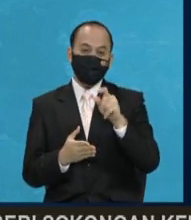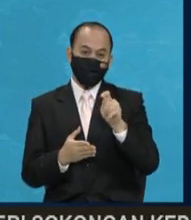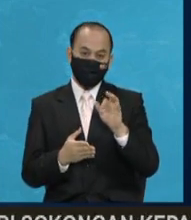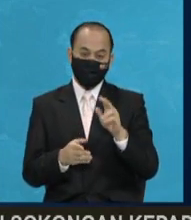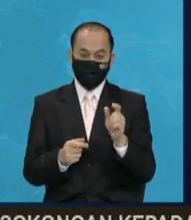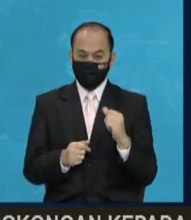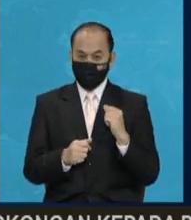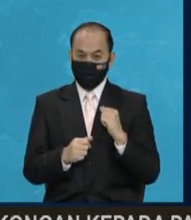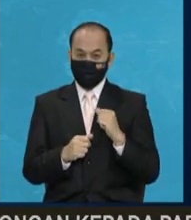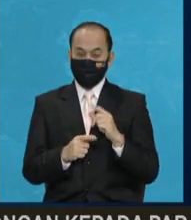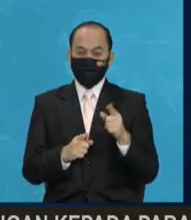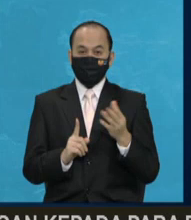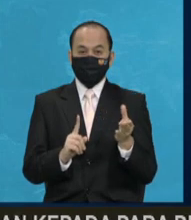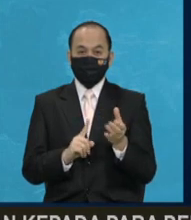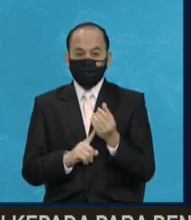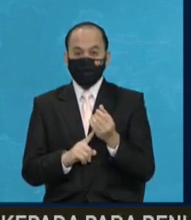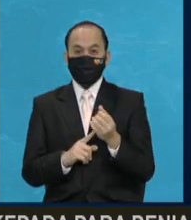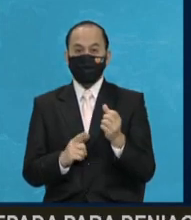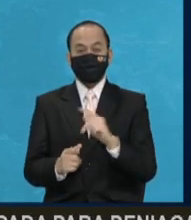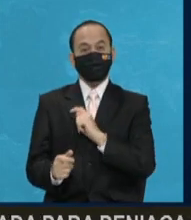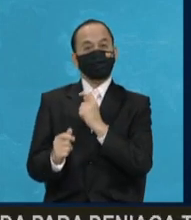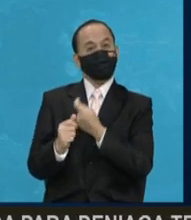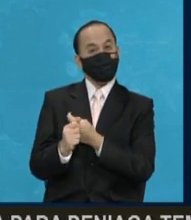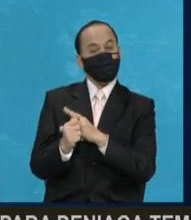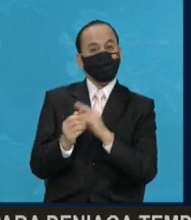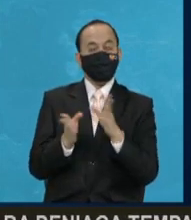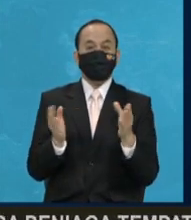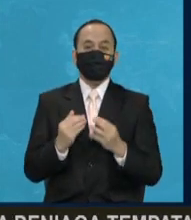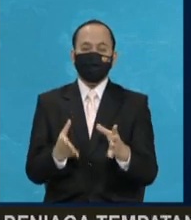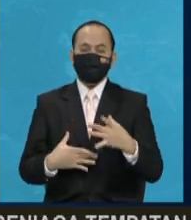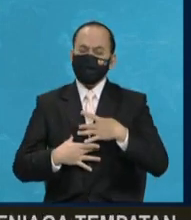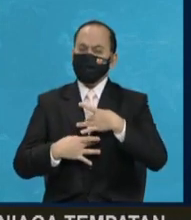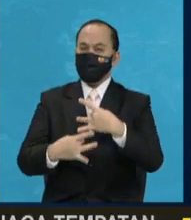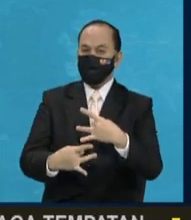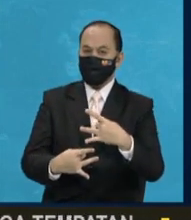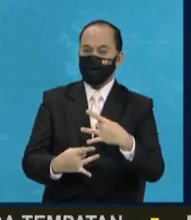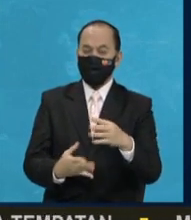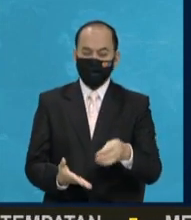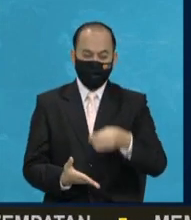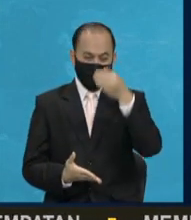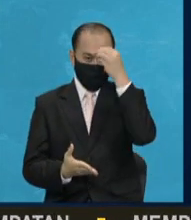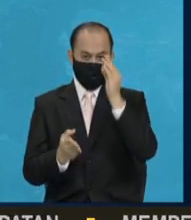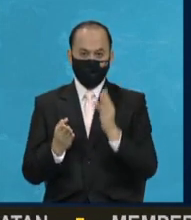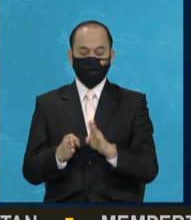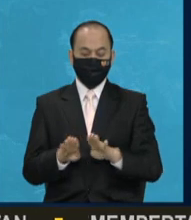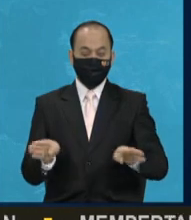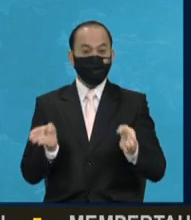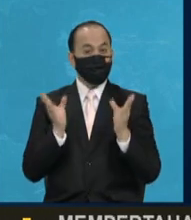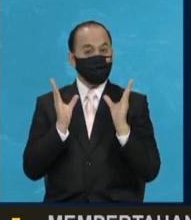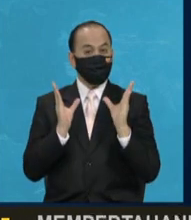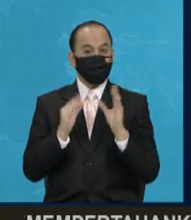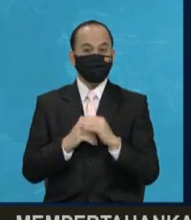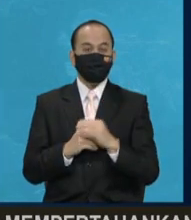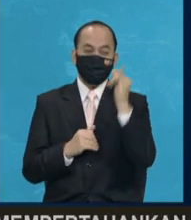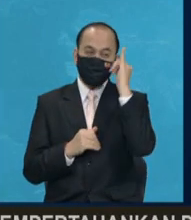diolah includes intime untuk membuat orang nagih minyak belajar kita nipunya bahasa kami sendiri